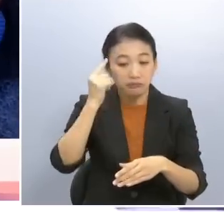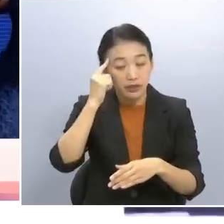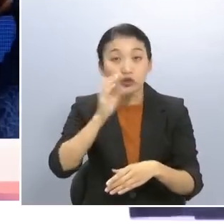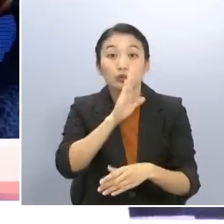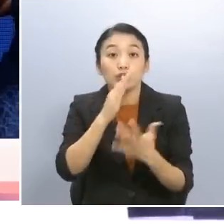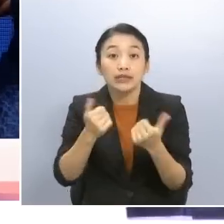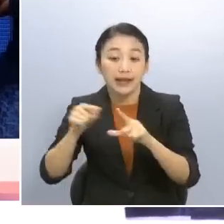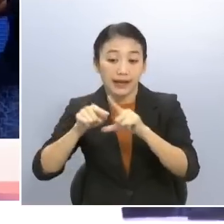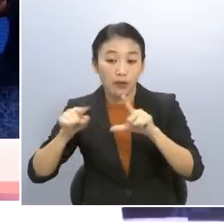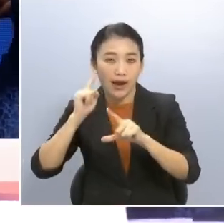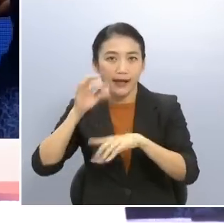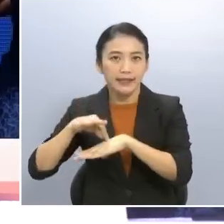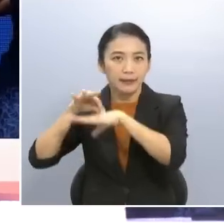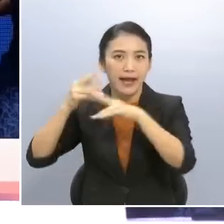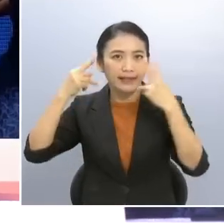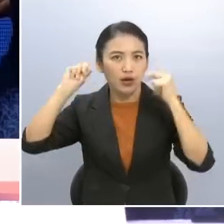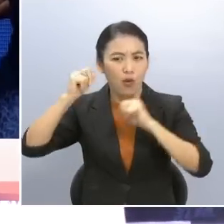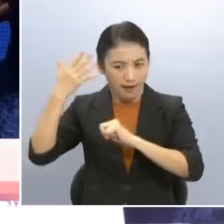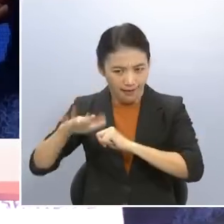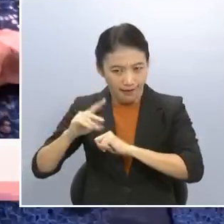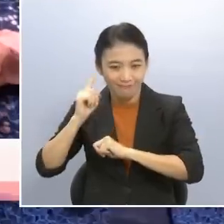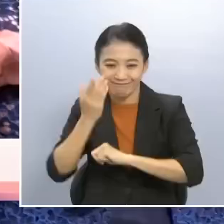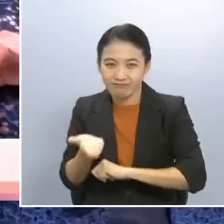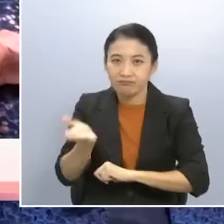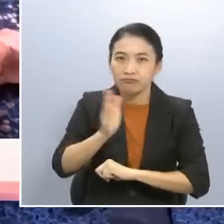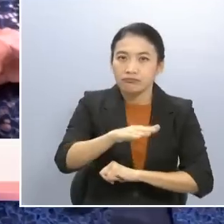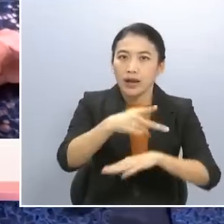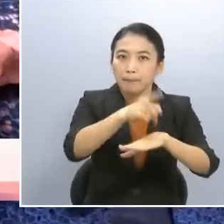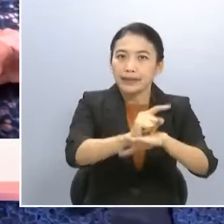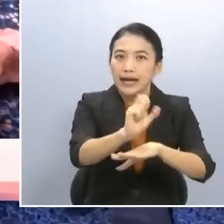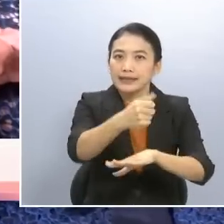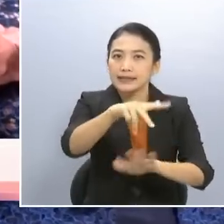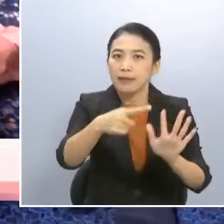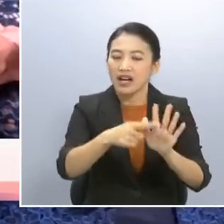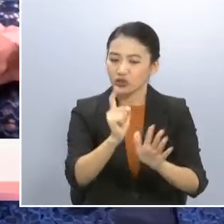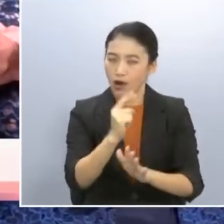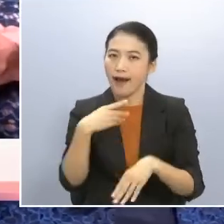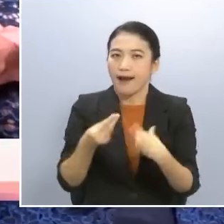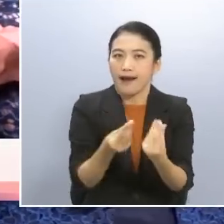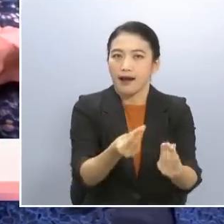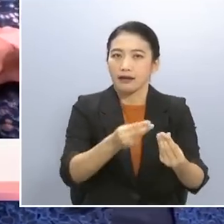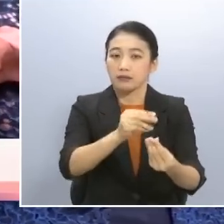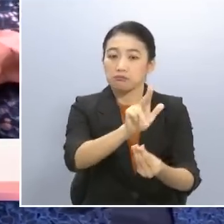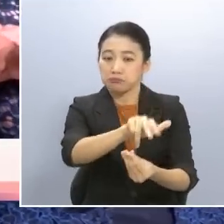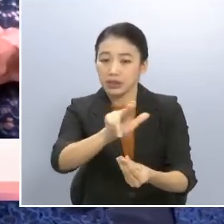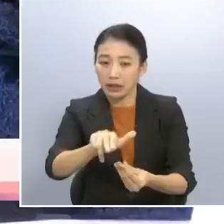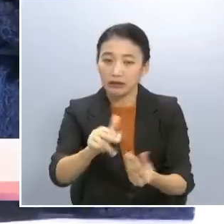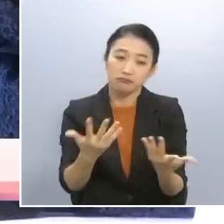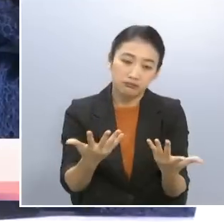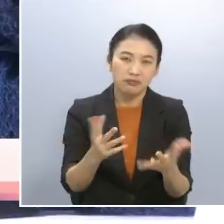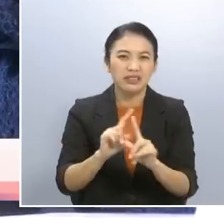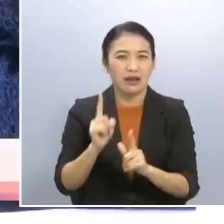แล้วประธานสภาก็ควรจะเป็นของเพื่อไทยเรื่องนี้ก็เลยทำให้เป็นประเด็นจับจ้องนะครับว่ามันเกิดอะไรขึ้นกัน